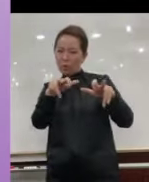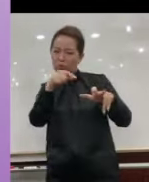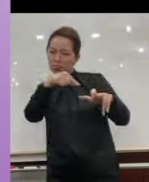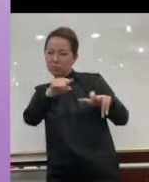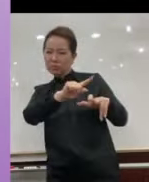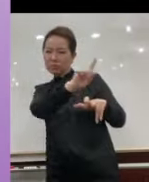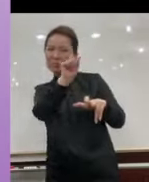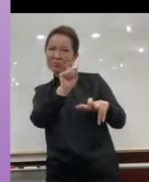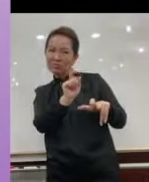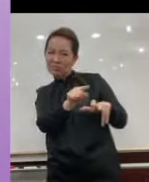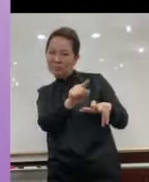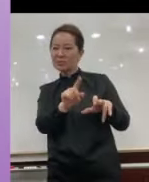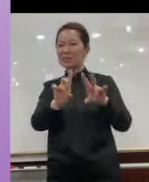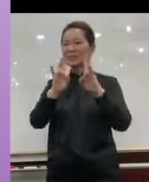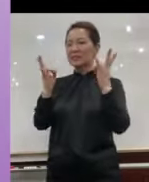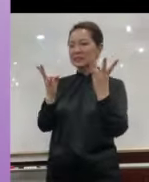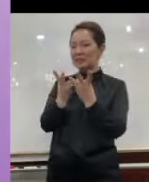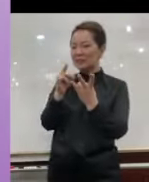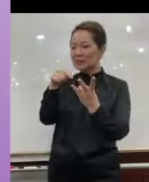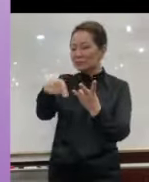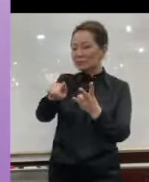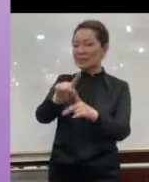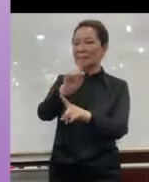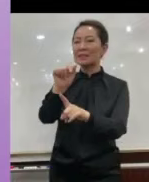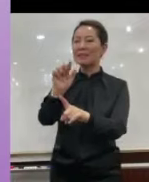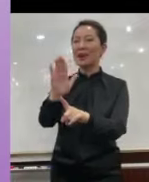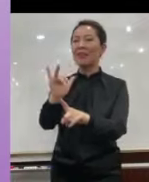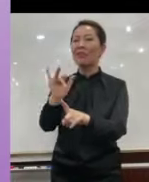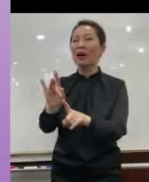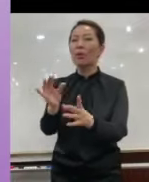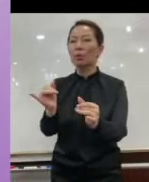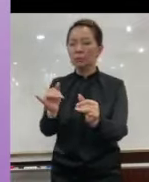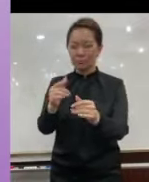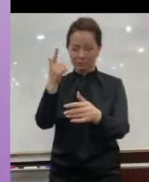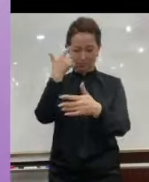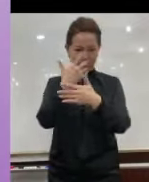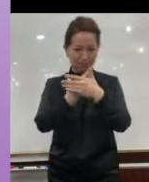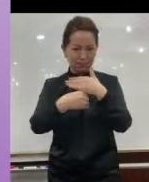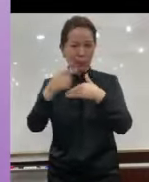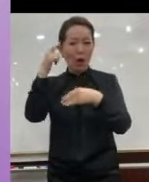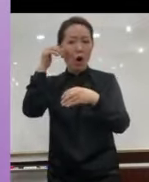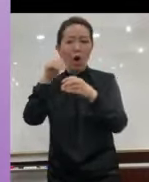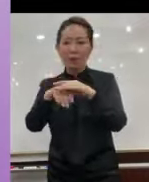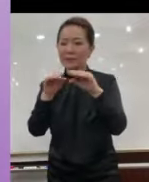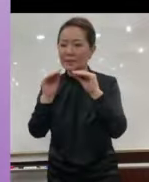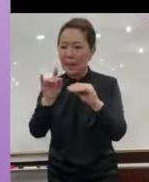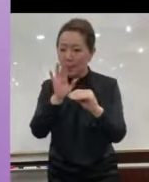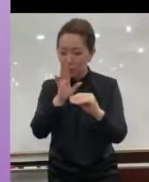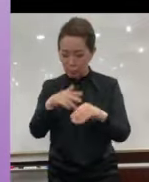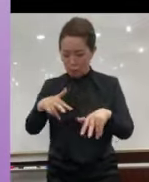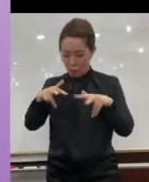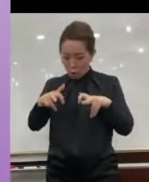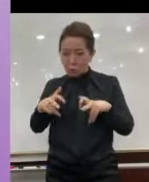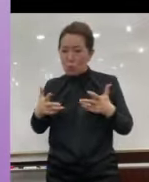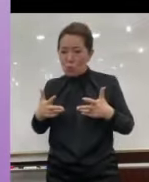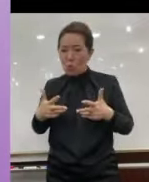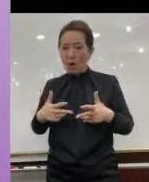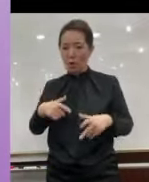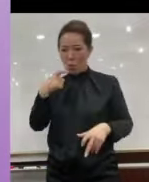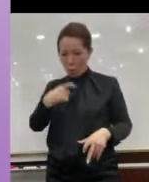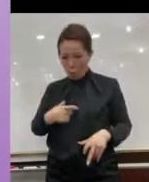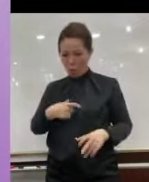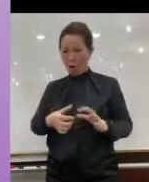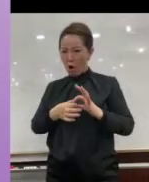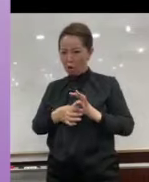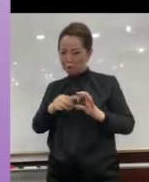нийгмийн загвар гэдэг иймийг бол хүмүүст ойлгуулахыг зорж байна. Хөгжлийн бэрхшээл гэдэг бол хувь хүн биш, бас нийгэмдээ байгаа